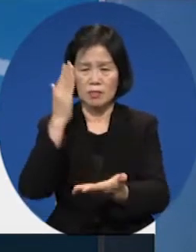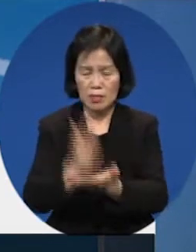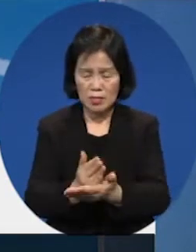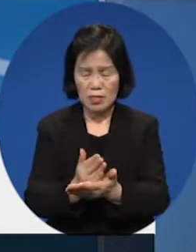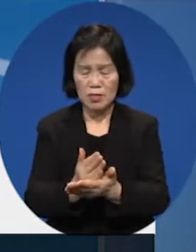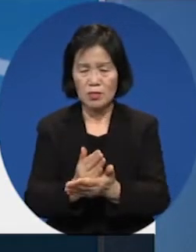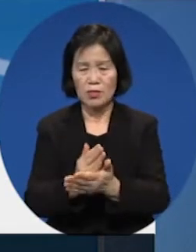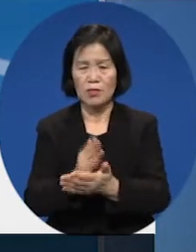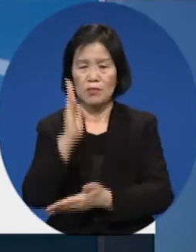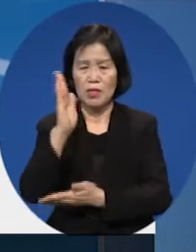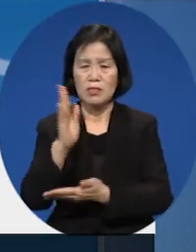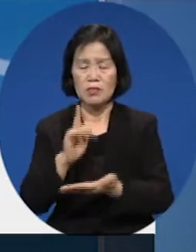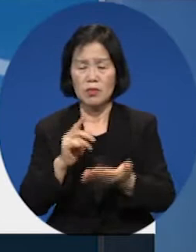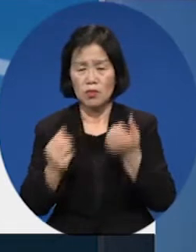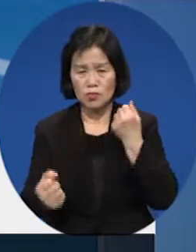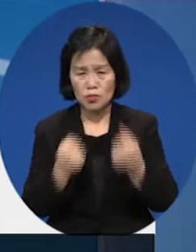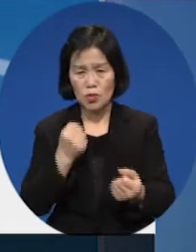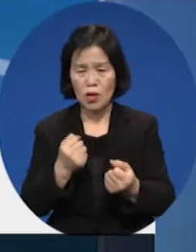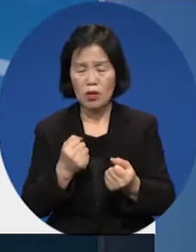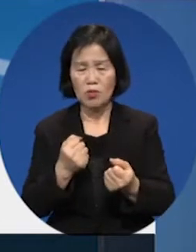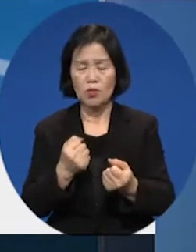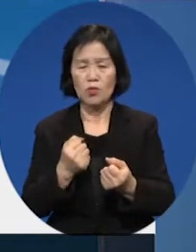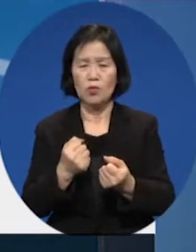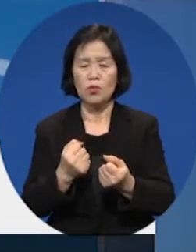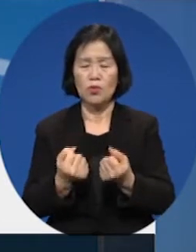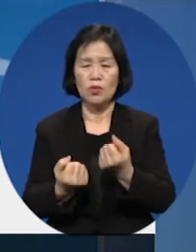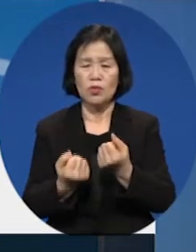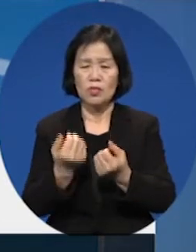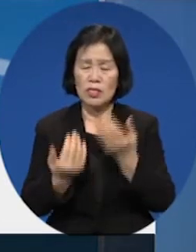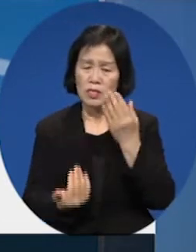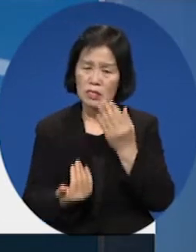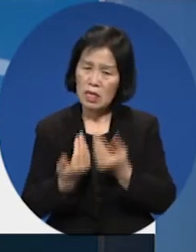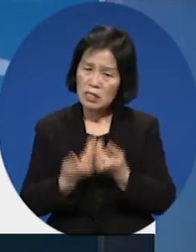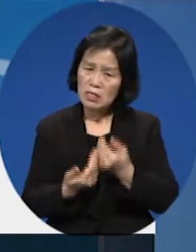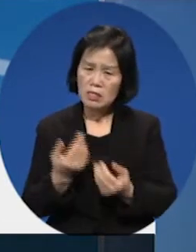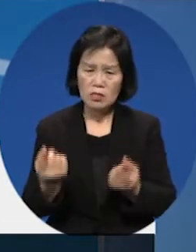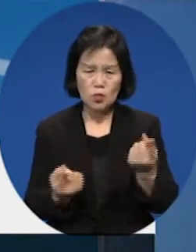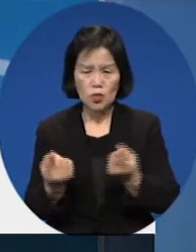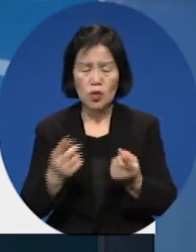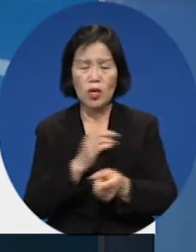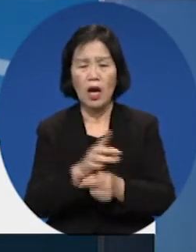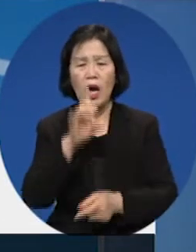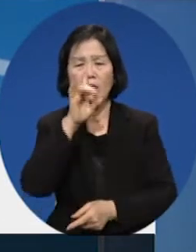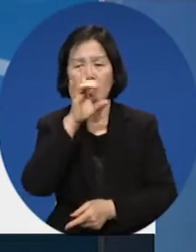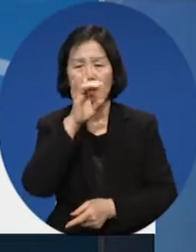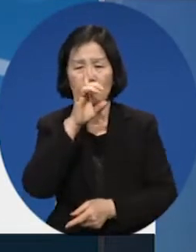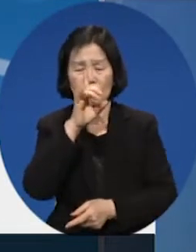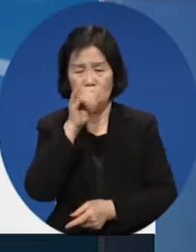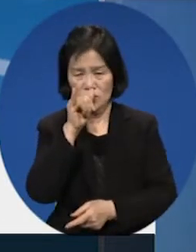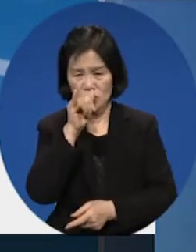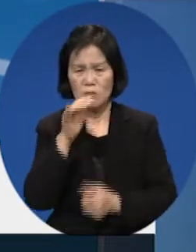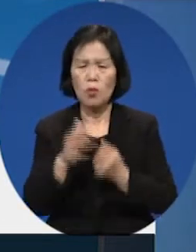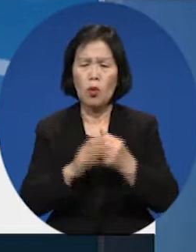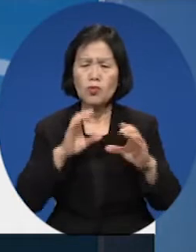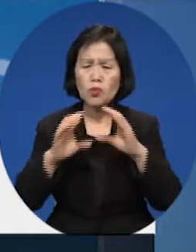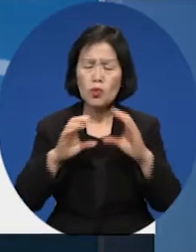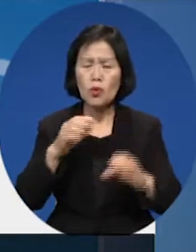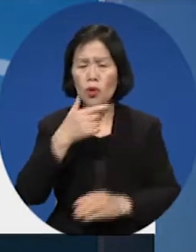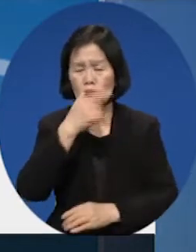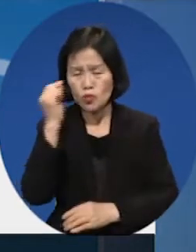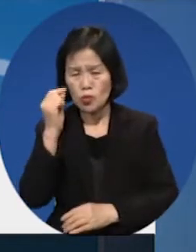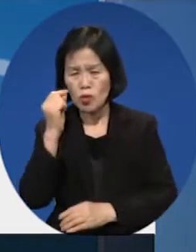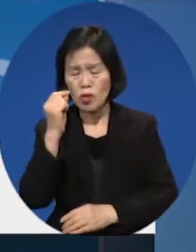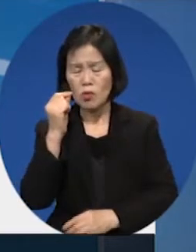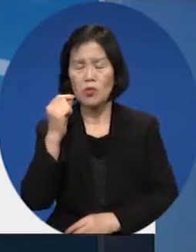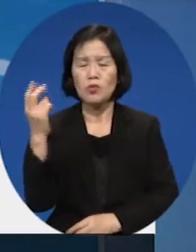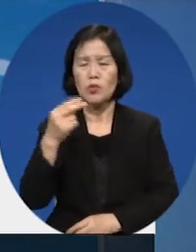불구하고 뭔가 그것들을 활동을 조정하지 못하고 있다는 것은 그럼 어 소통도 부족하고 그리고 검찰과 에 관계가